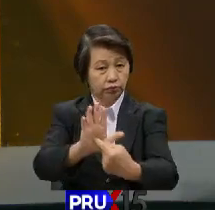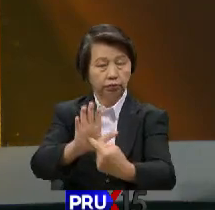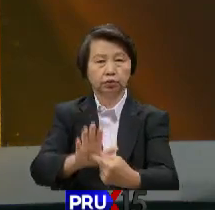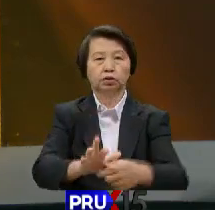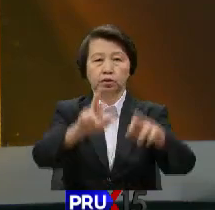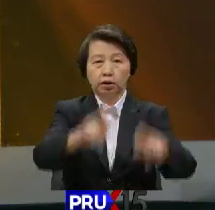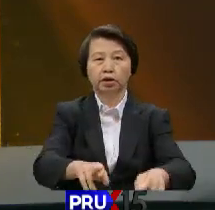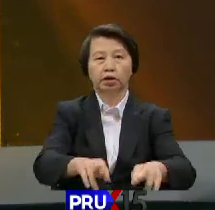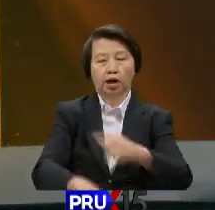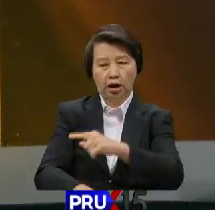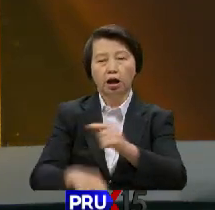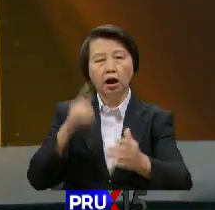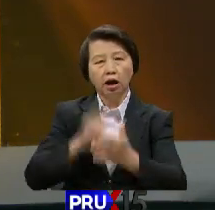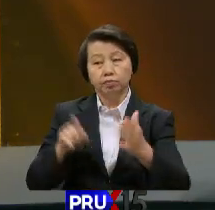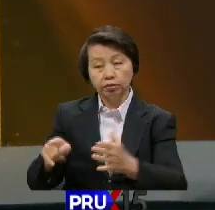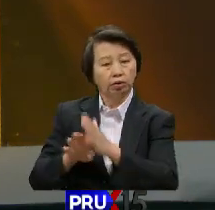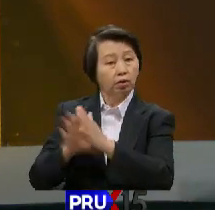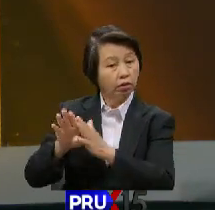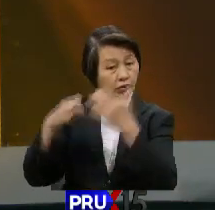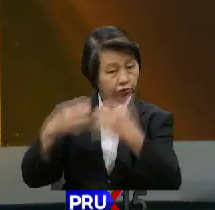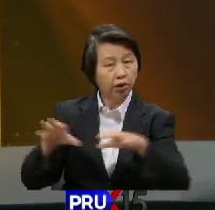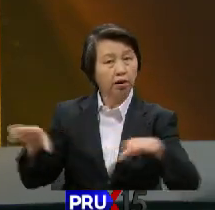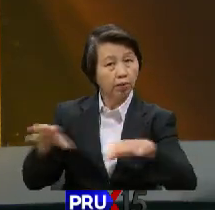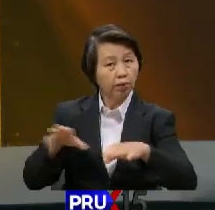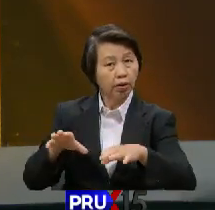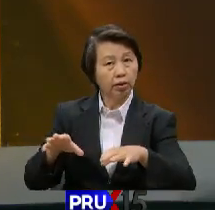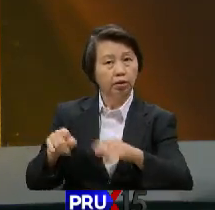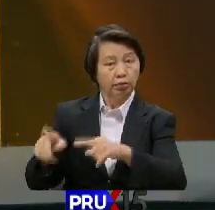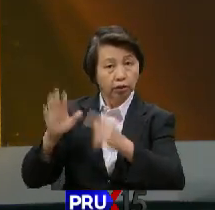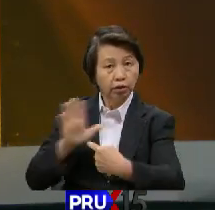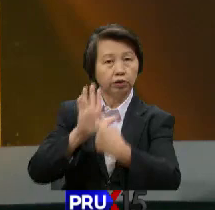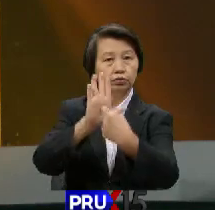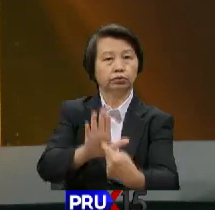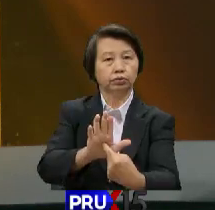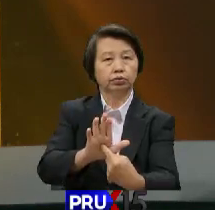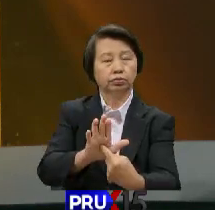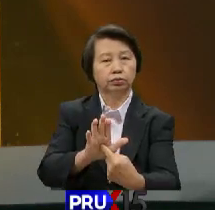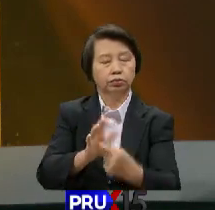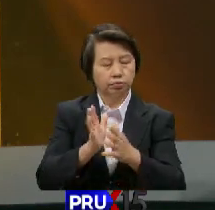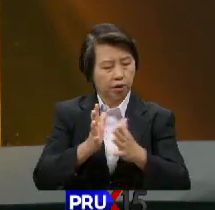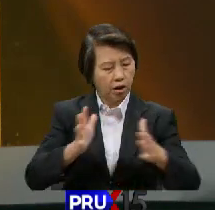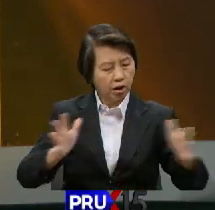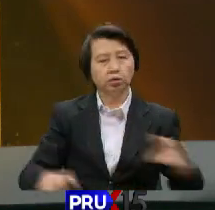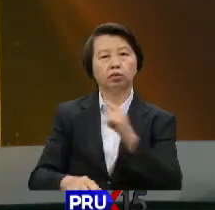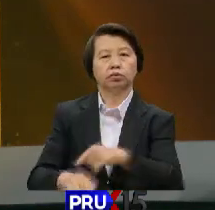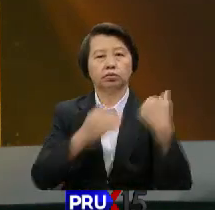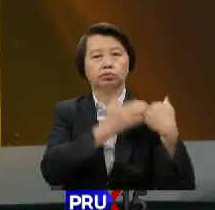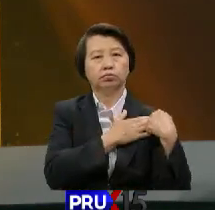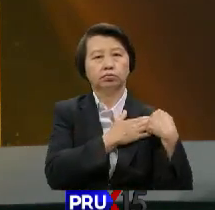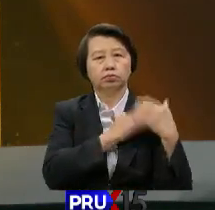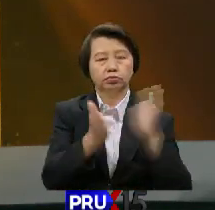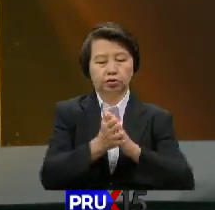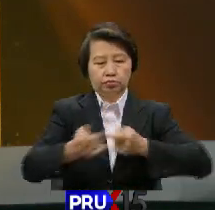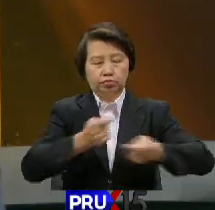penghuni mereka apa prestasi yang telah mereka tunjukan sepanjang mereka menjadi